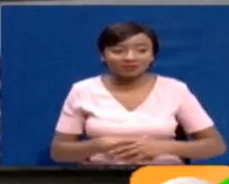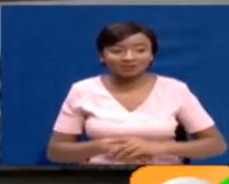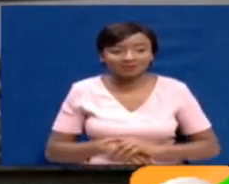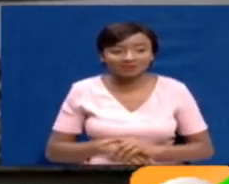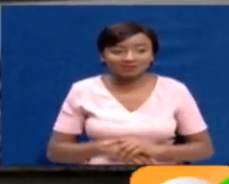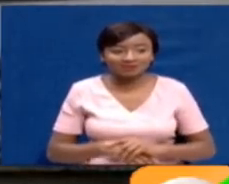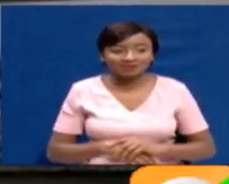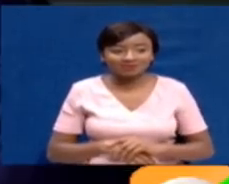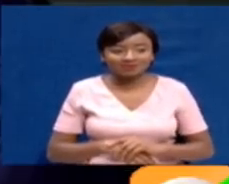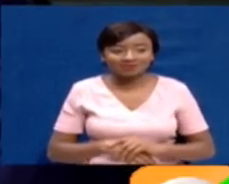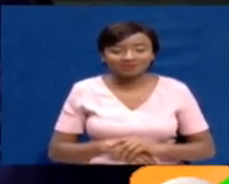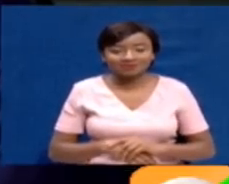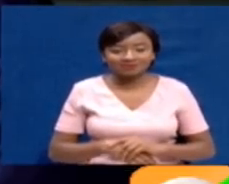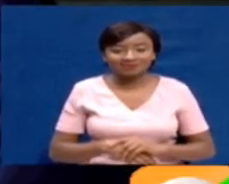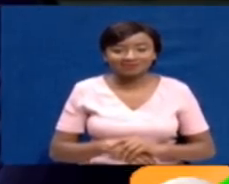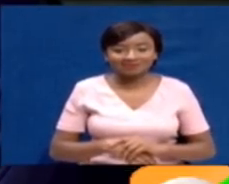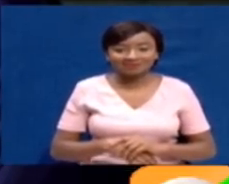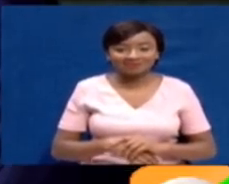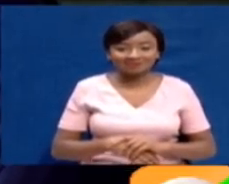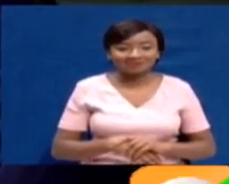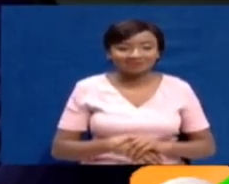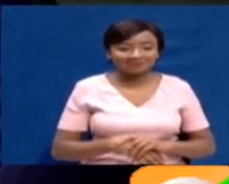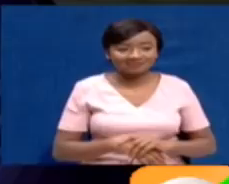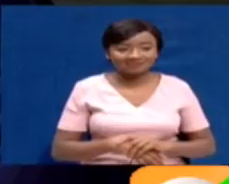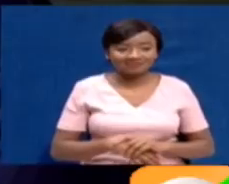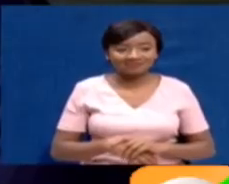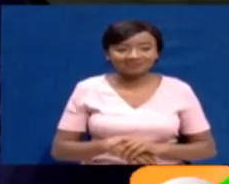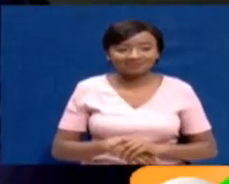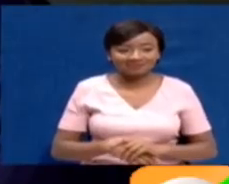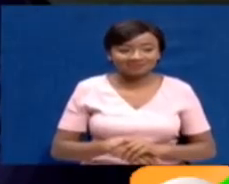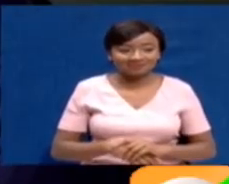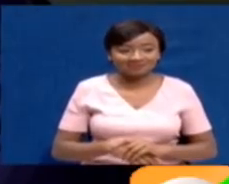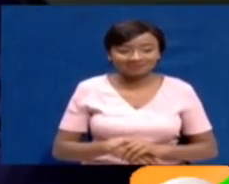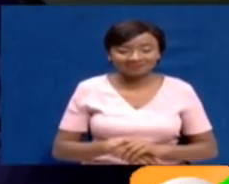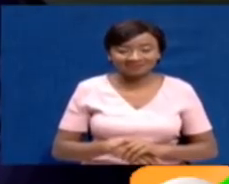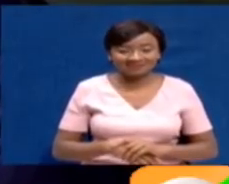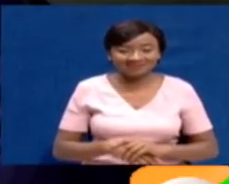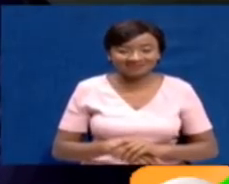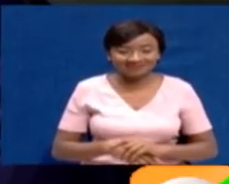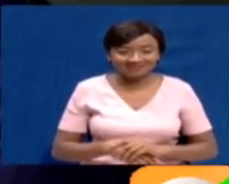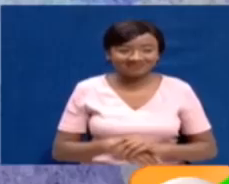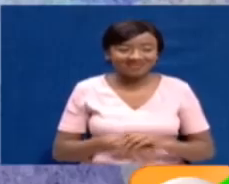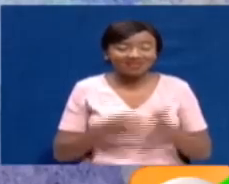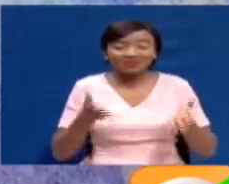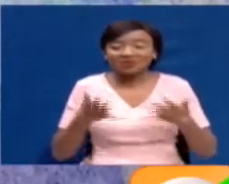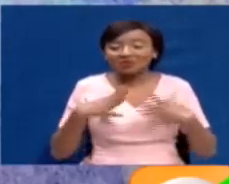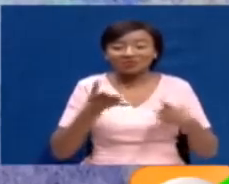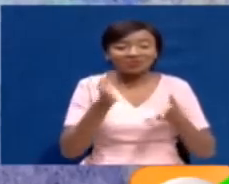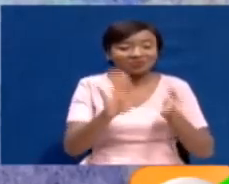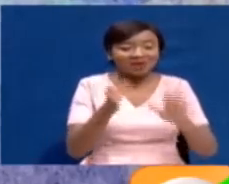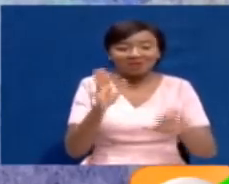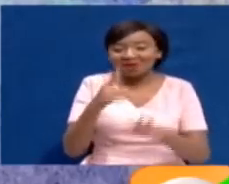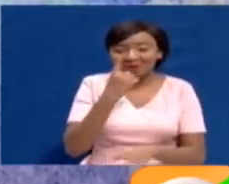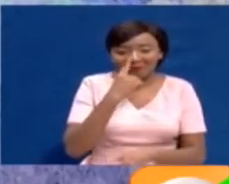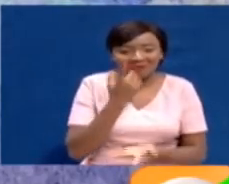hakuna hawa watu. Naona sasa go free. Sasa hivi ni kama wameingia mtaani.